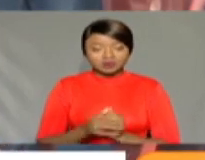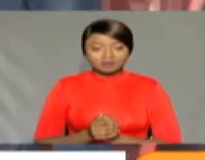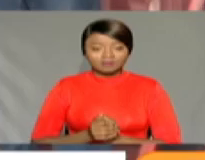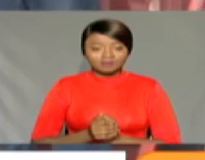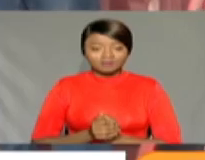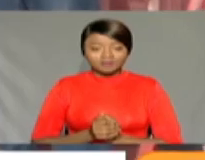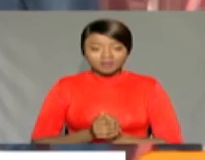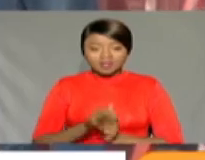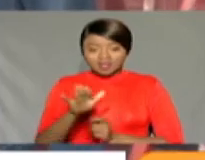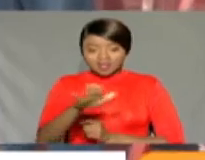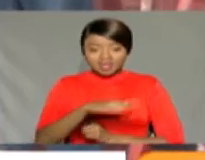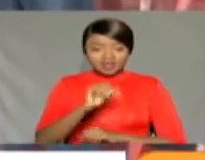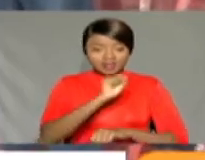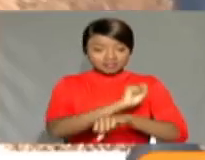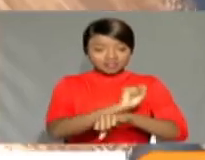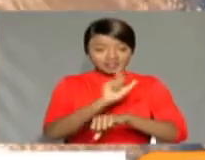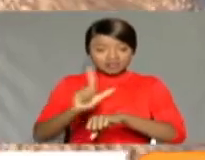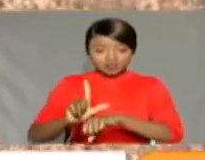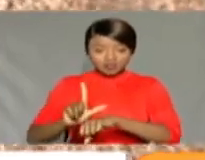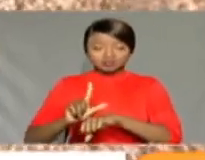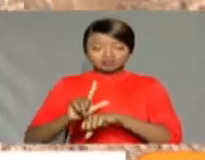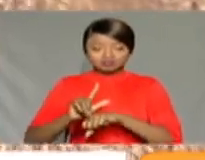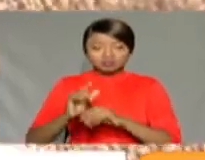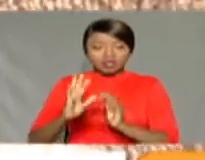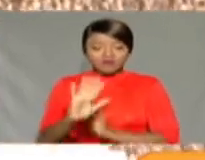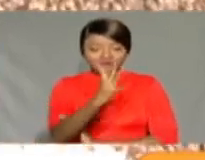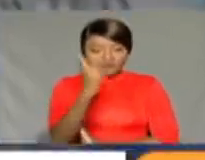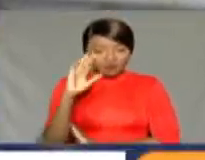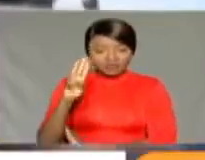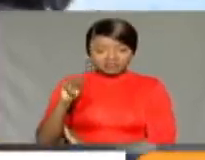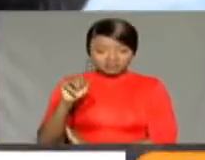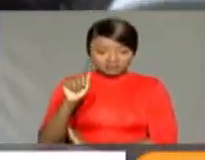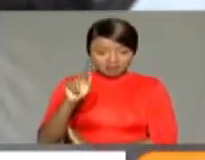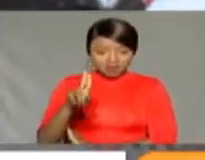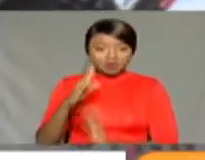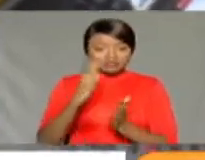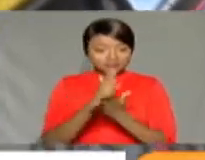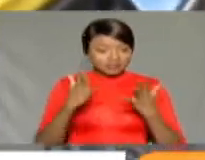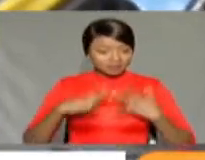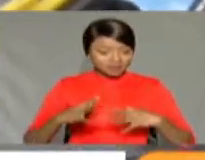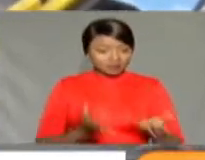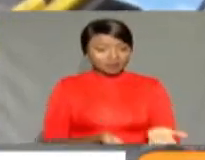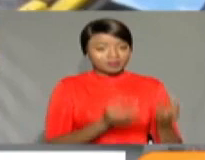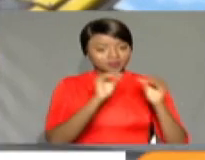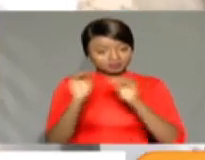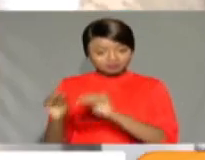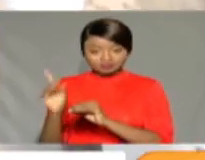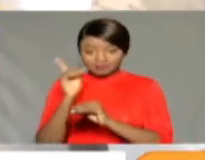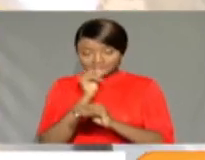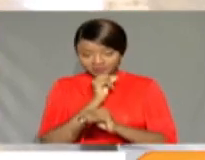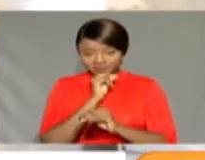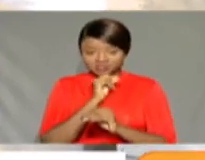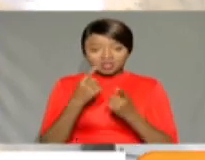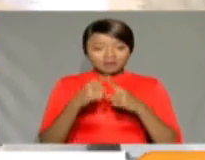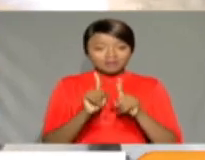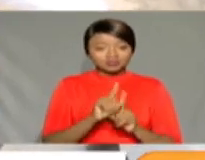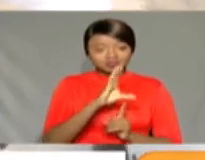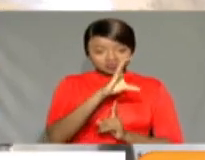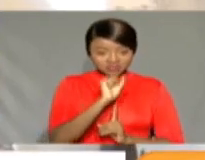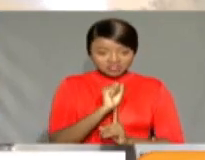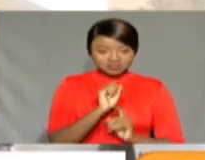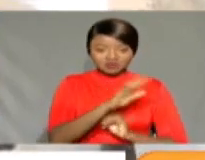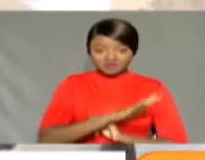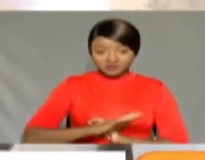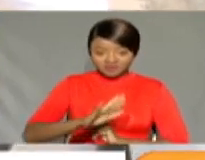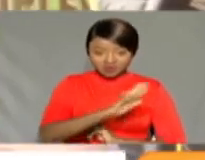Katika eneo la Sierra Leone ambapo tayari wakazi wameondoka, waziri wa mazingira Keriako Tobiko na mratibu wa